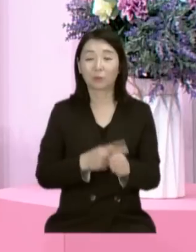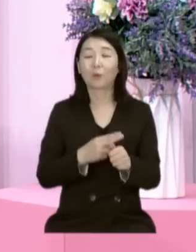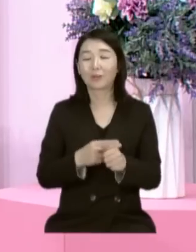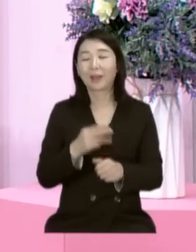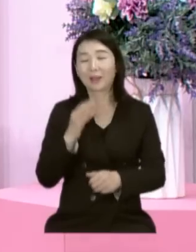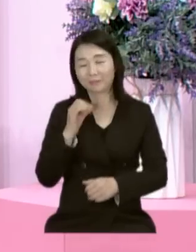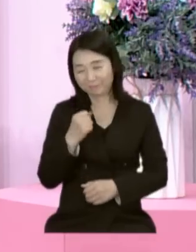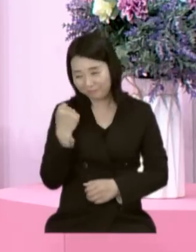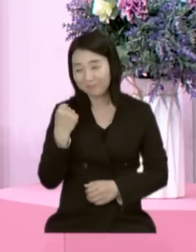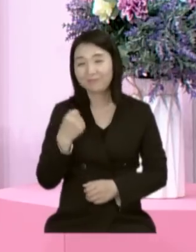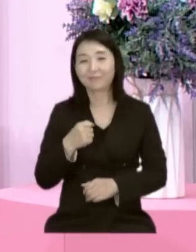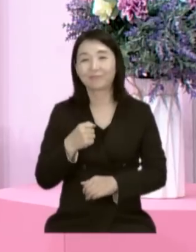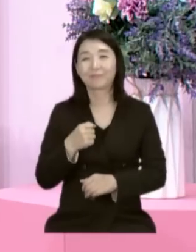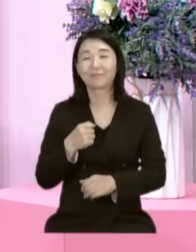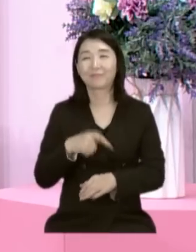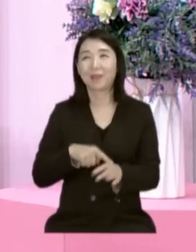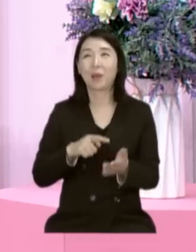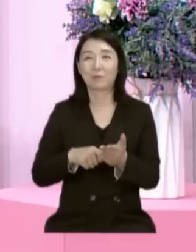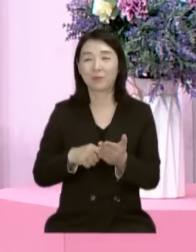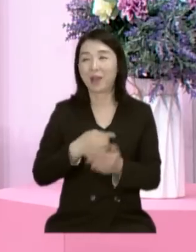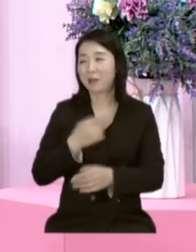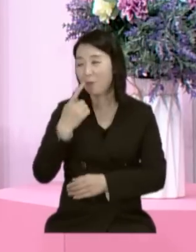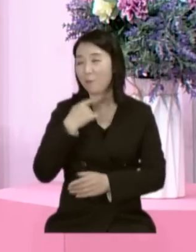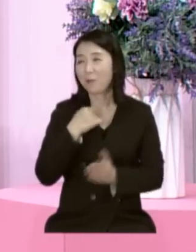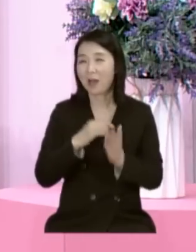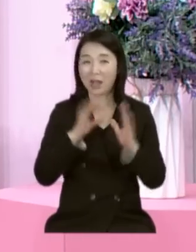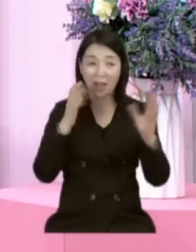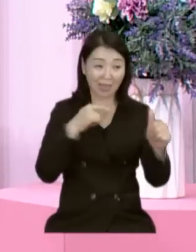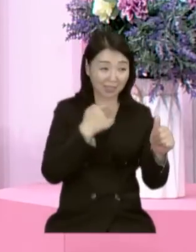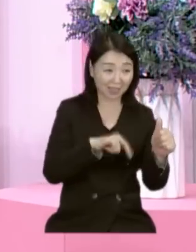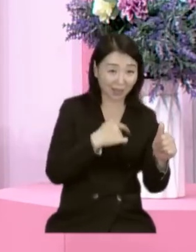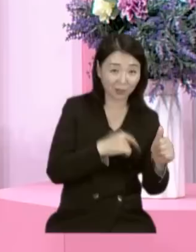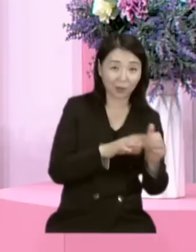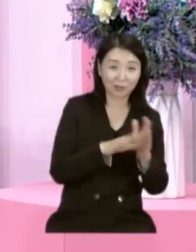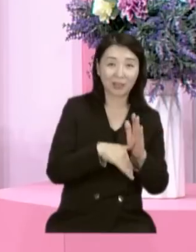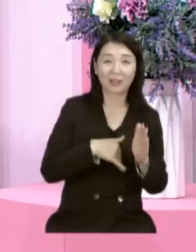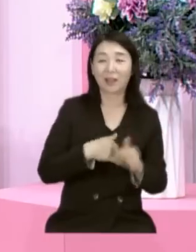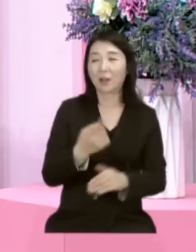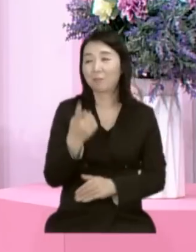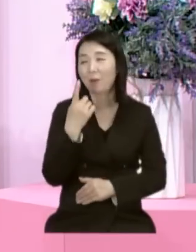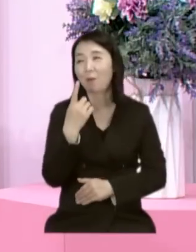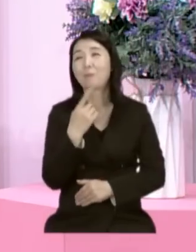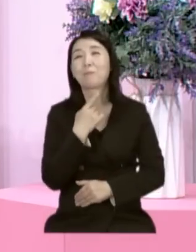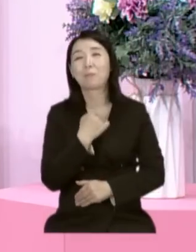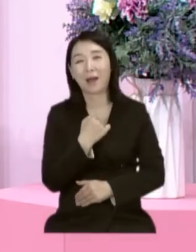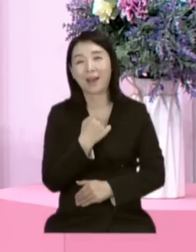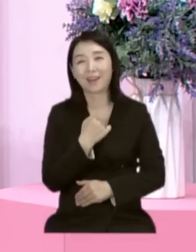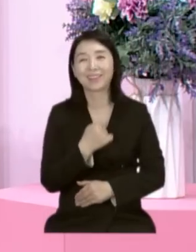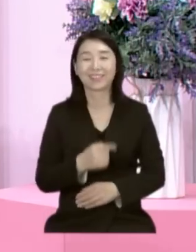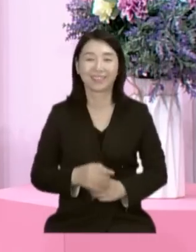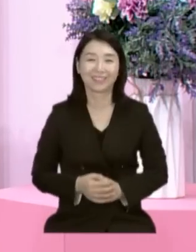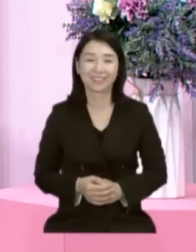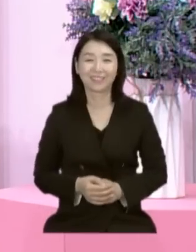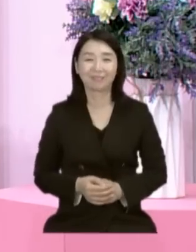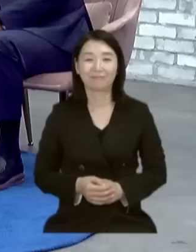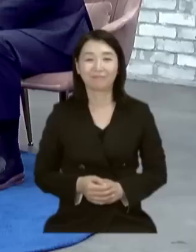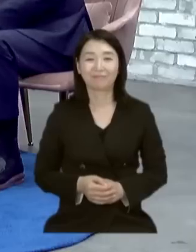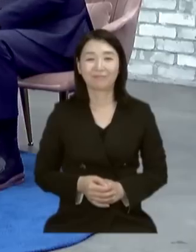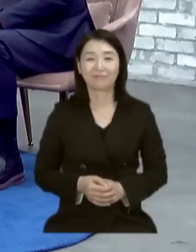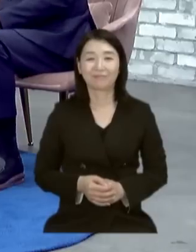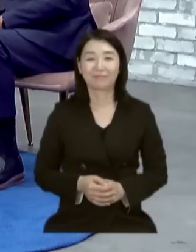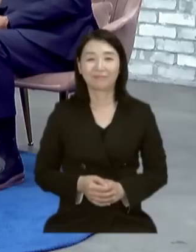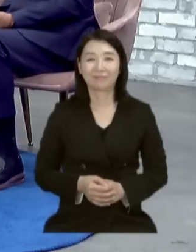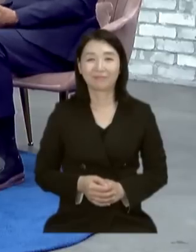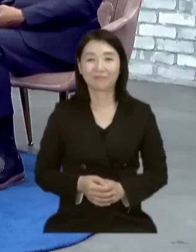교사를 순종하는 마음에서 제가 배웠죠. 아이들을 가리키면서 제가 많이 성경의 지식을 많이 배웠죠.